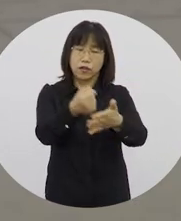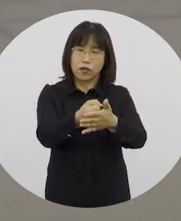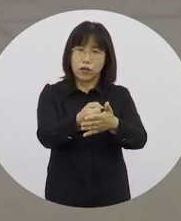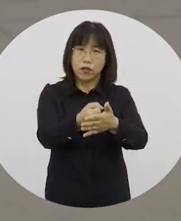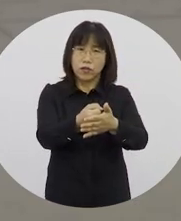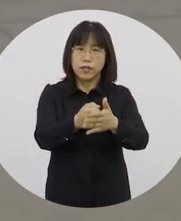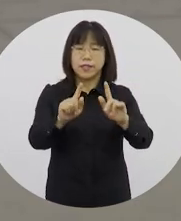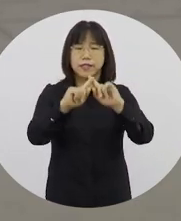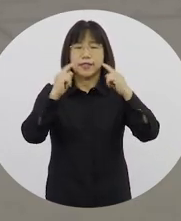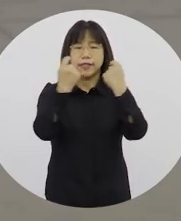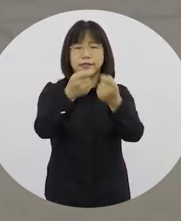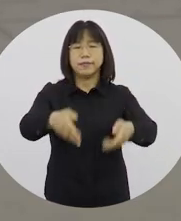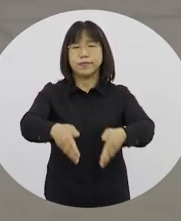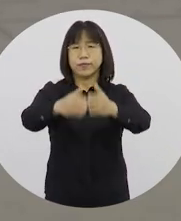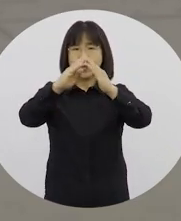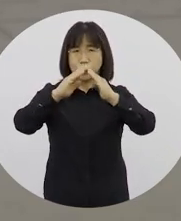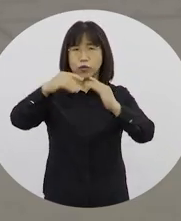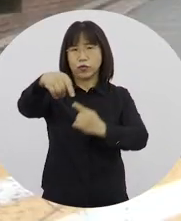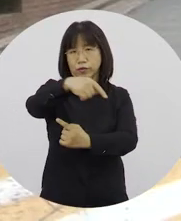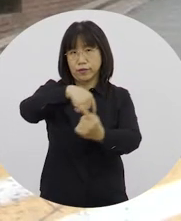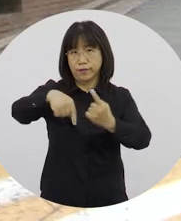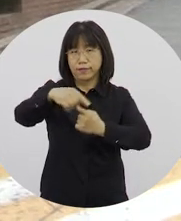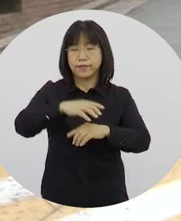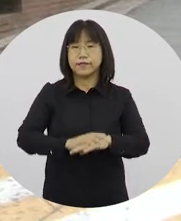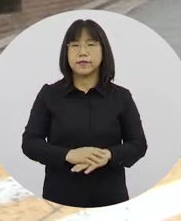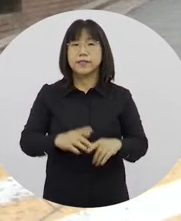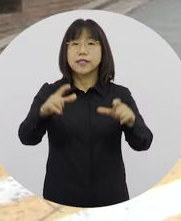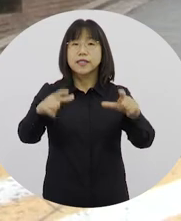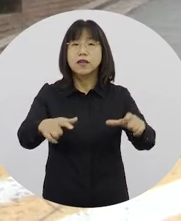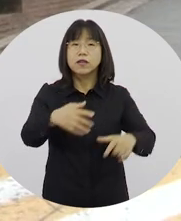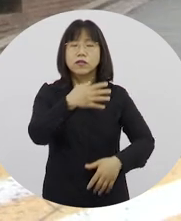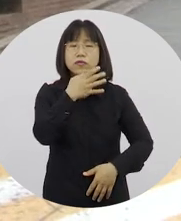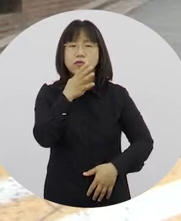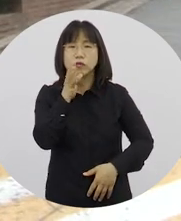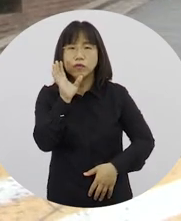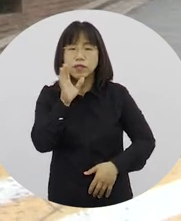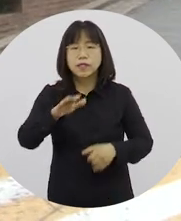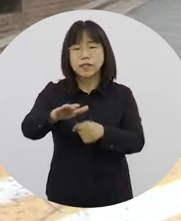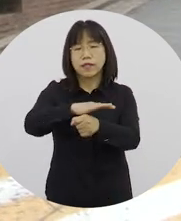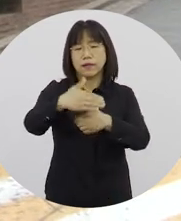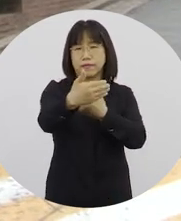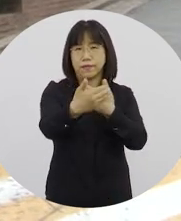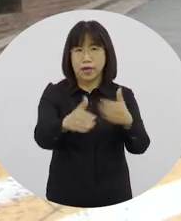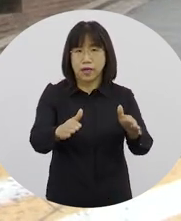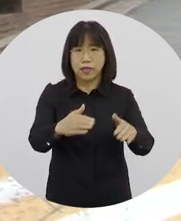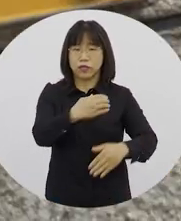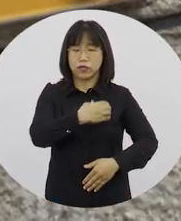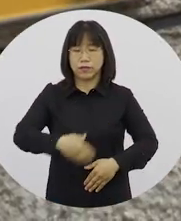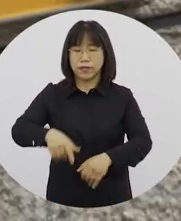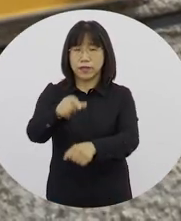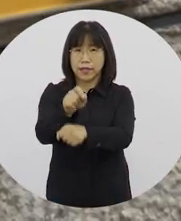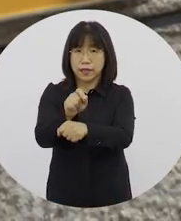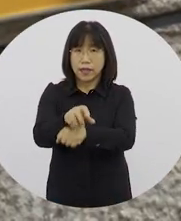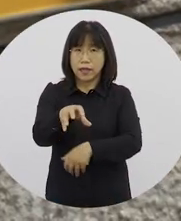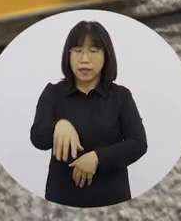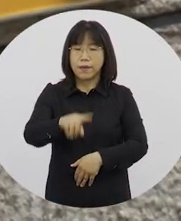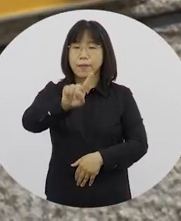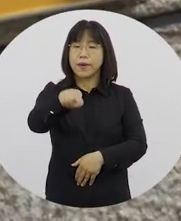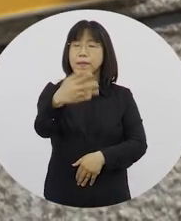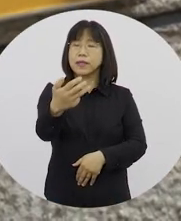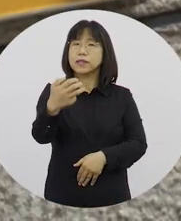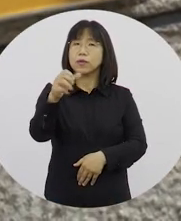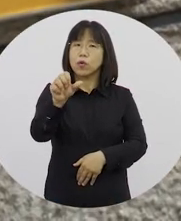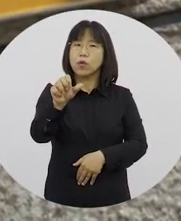상황 관리 TF팀을 구성 운영합니다. 우선 지역 내 어르신 사랑방과 동주민센터 등